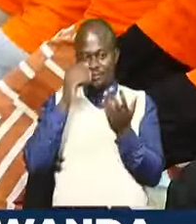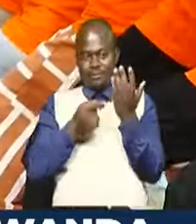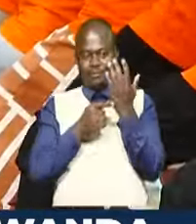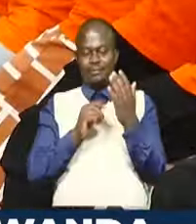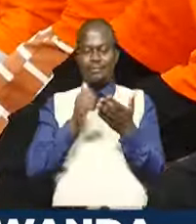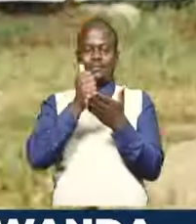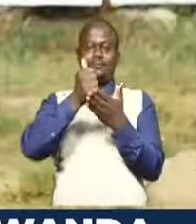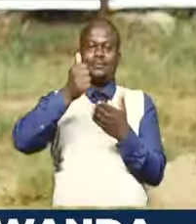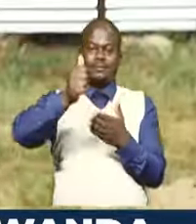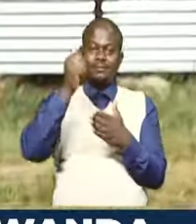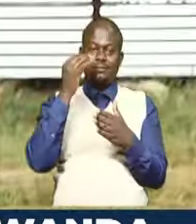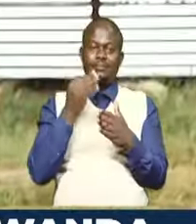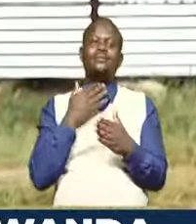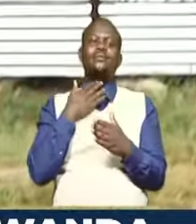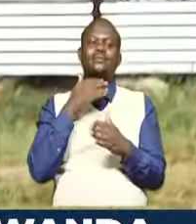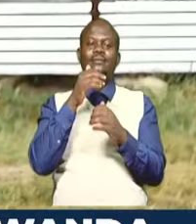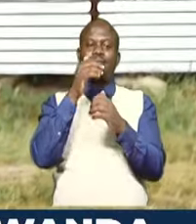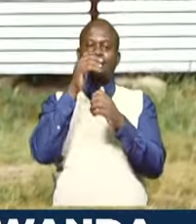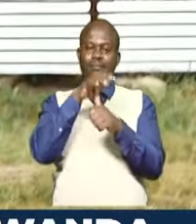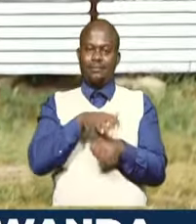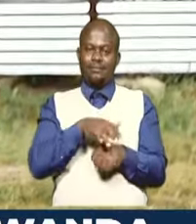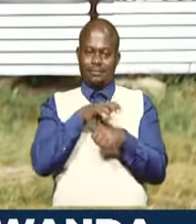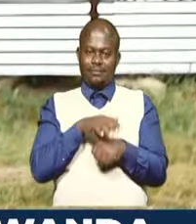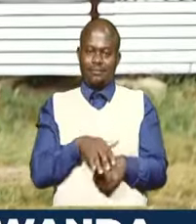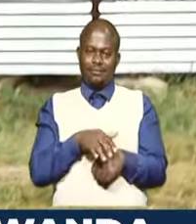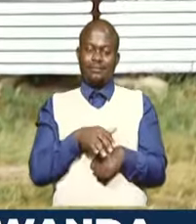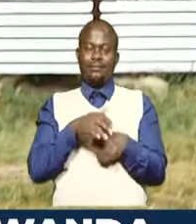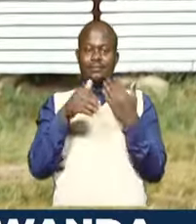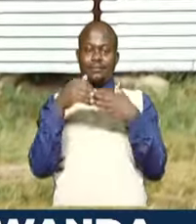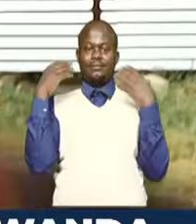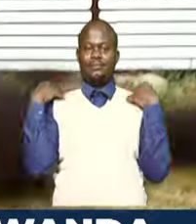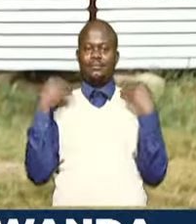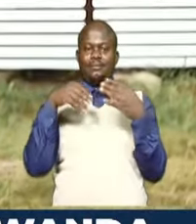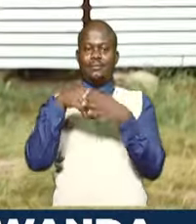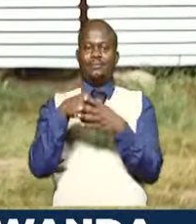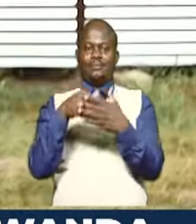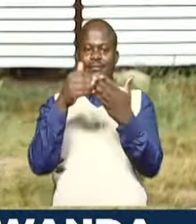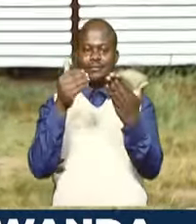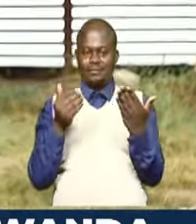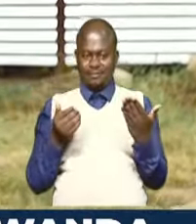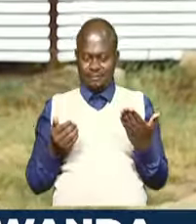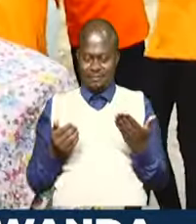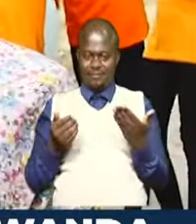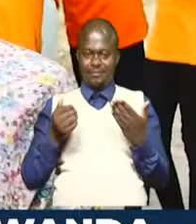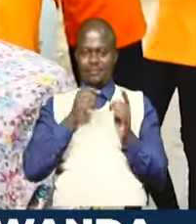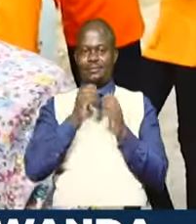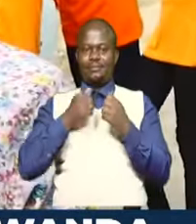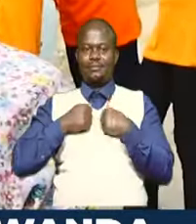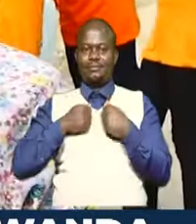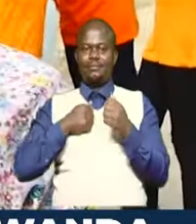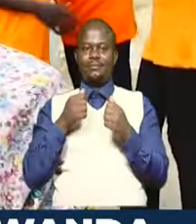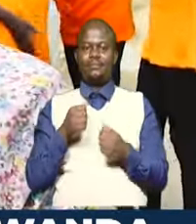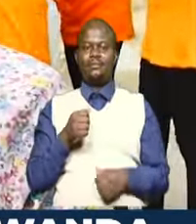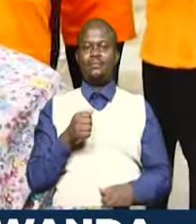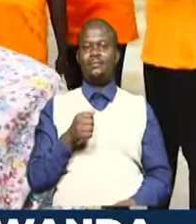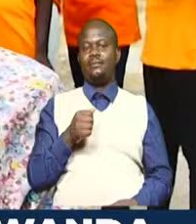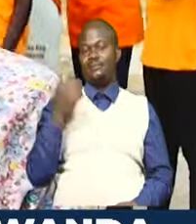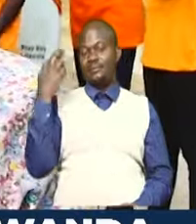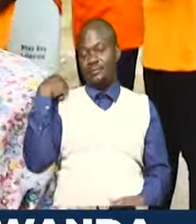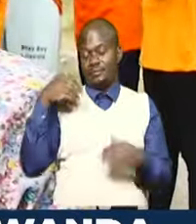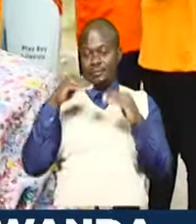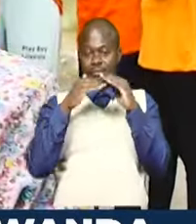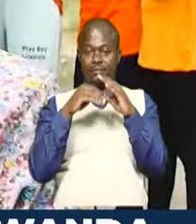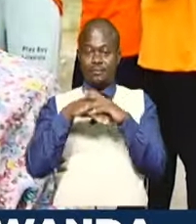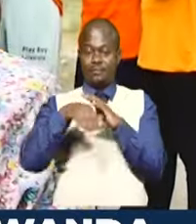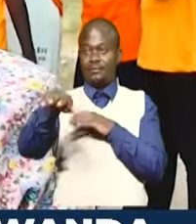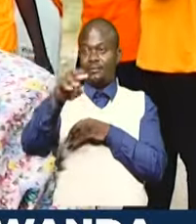mu gihe baba bahuye n'ushaka kubahohotera. Iyi myitozo itangwa n'abasirikare b'abanyarwandakazi. Miyarong Dukir ashinzwe uburinganire mu